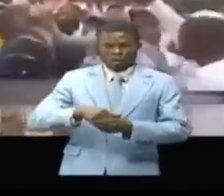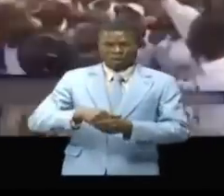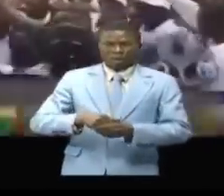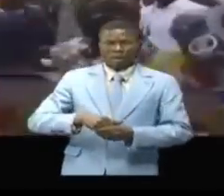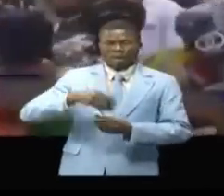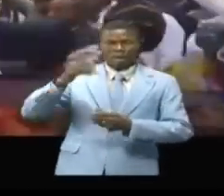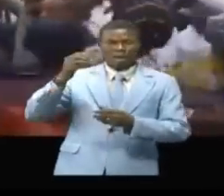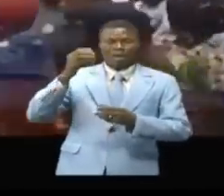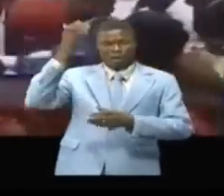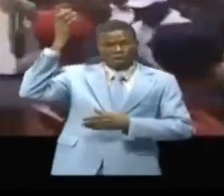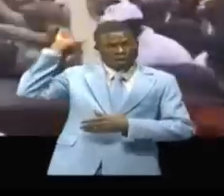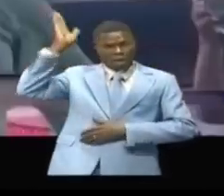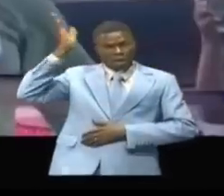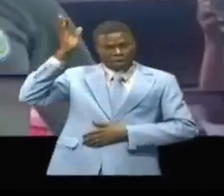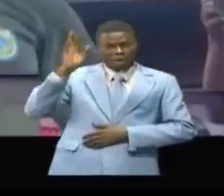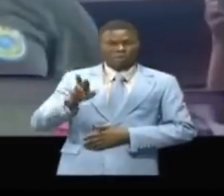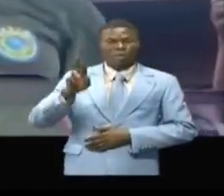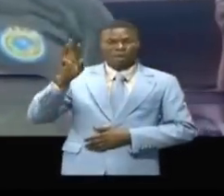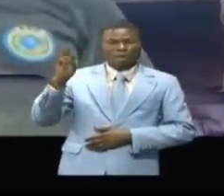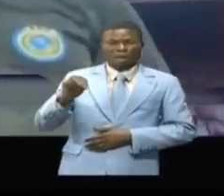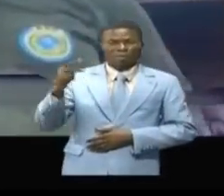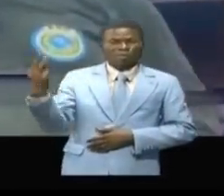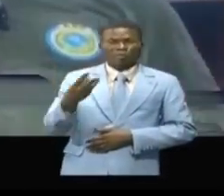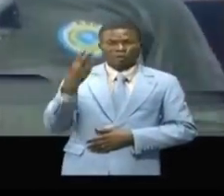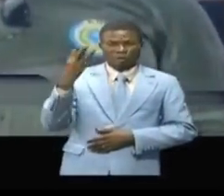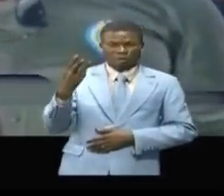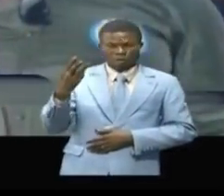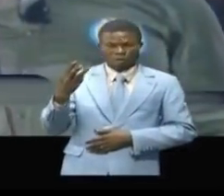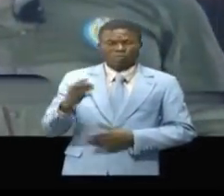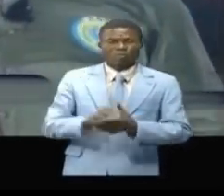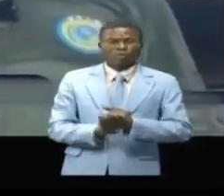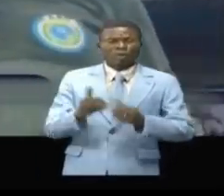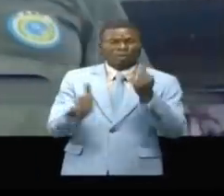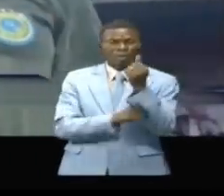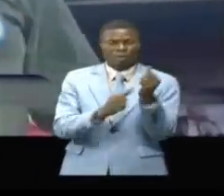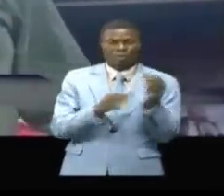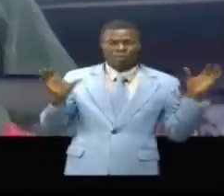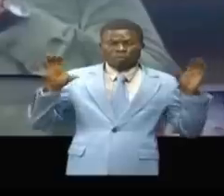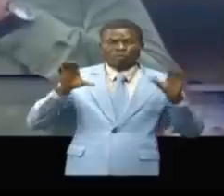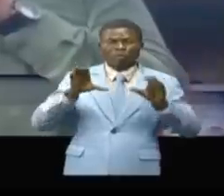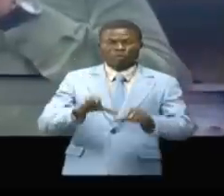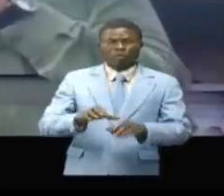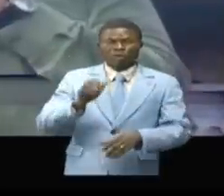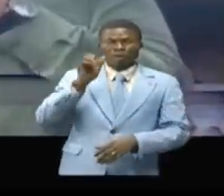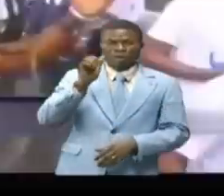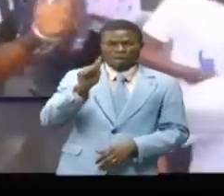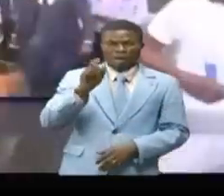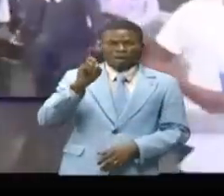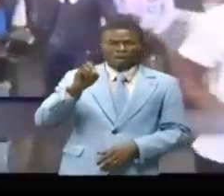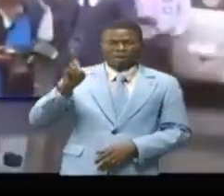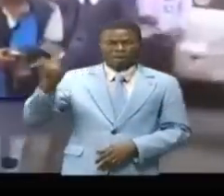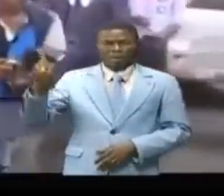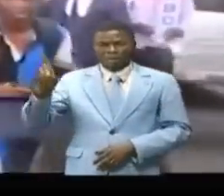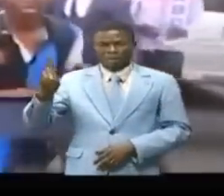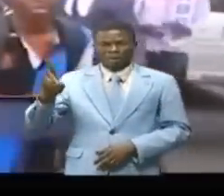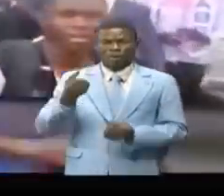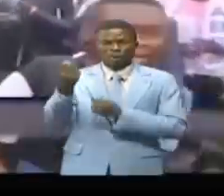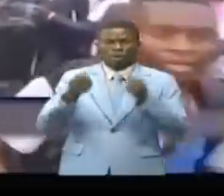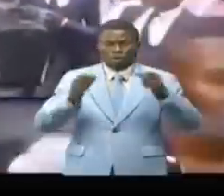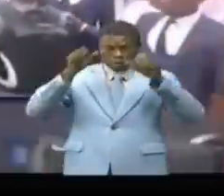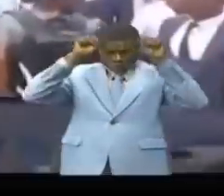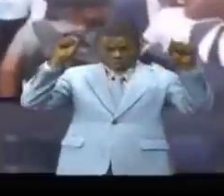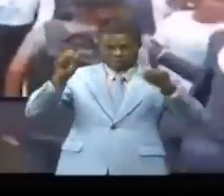du M23 de l'aéroport de la Loano où les sympathisants aux couleurs de l'ABD été mobilisé, les cortèges du